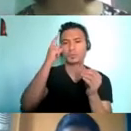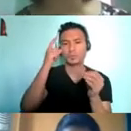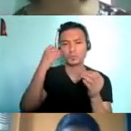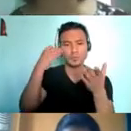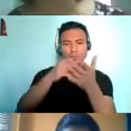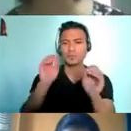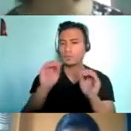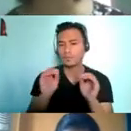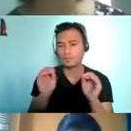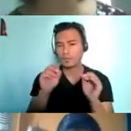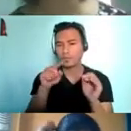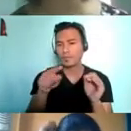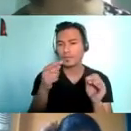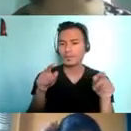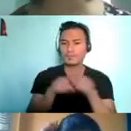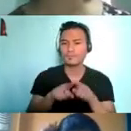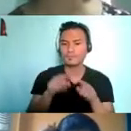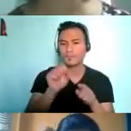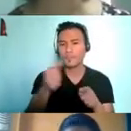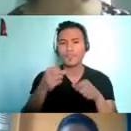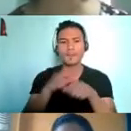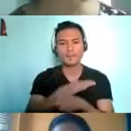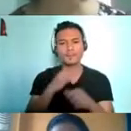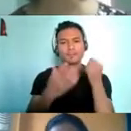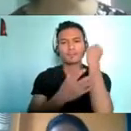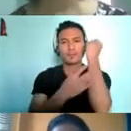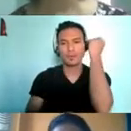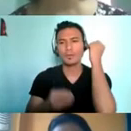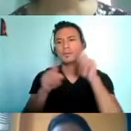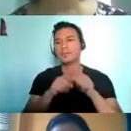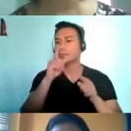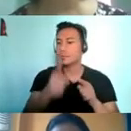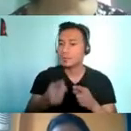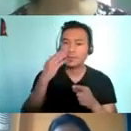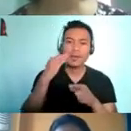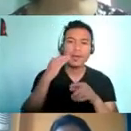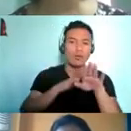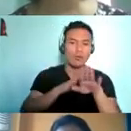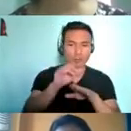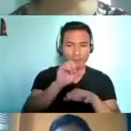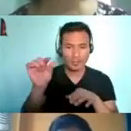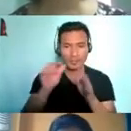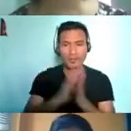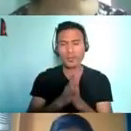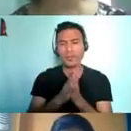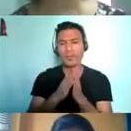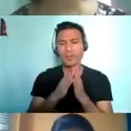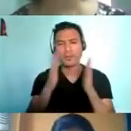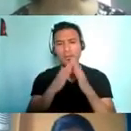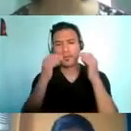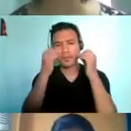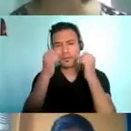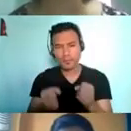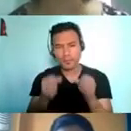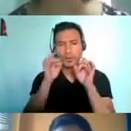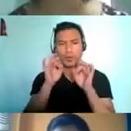ध्यान दिन सक्दैन, र त्यसै गरेर यसको अर्को असर भनेको गरिबी, कहिलेकाहीँ महिलाहरूको हकमा भन्ने हो भने बसिरहेको घर पनि